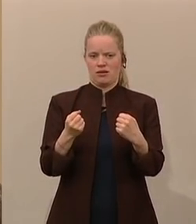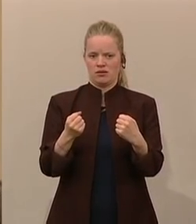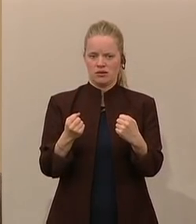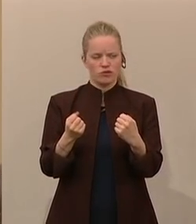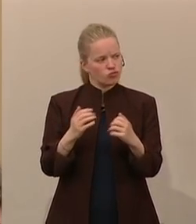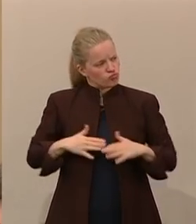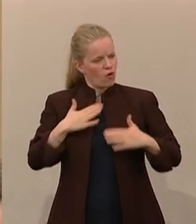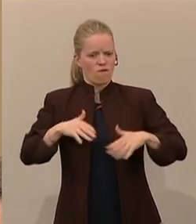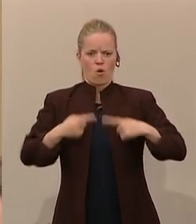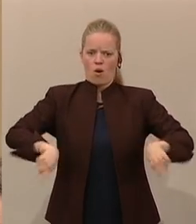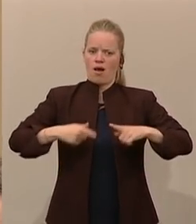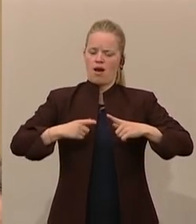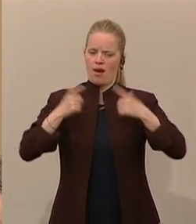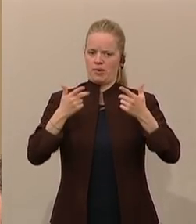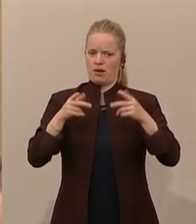genau um das geht's.